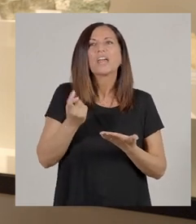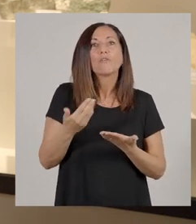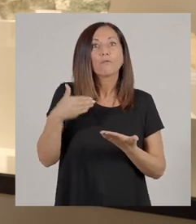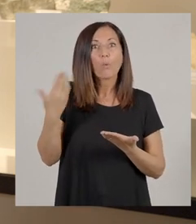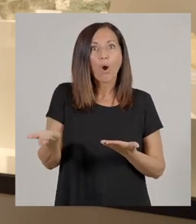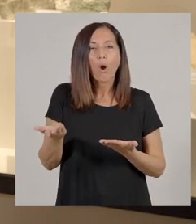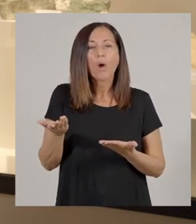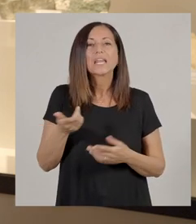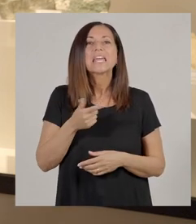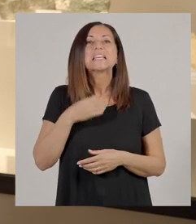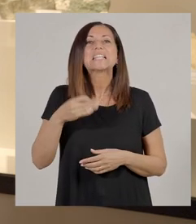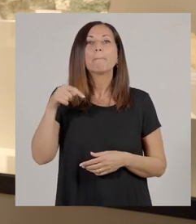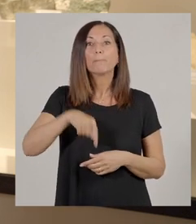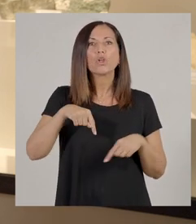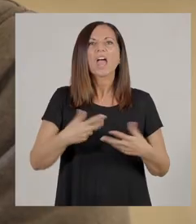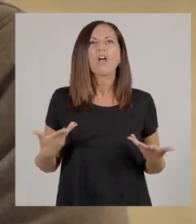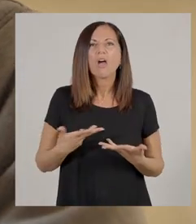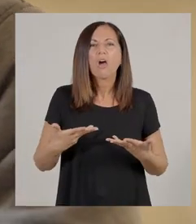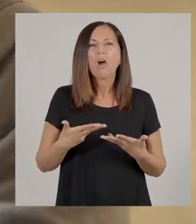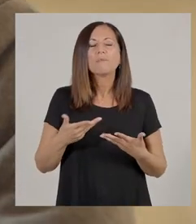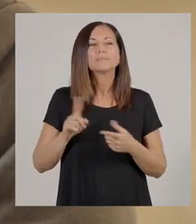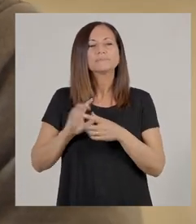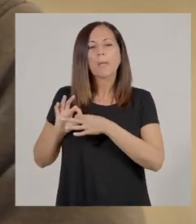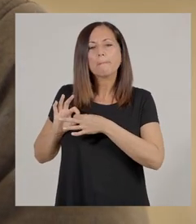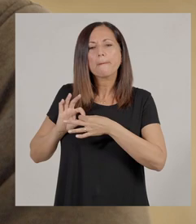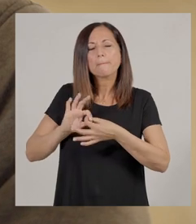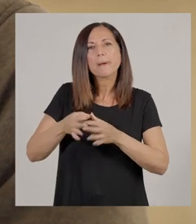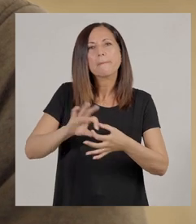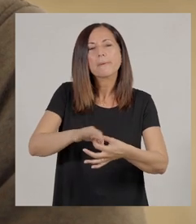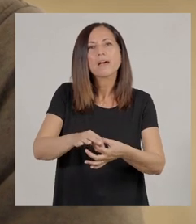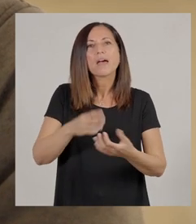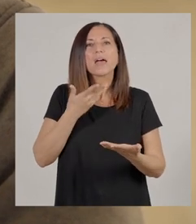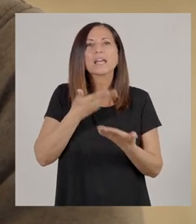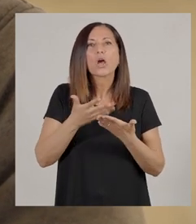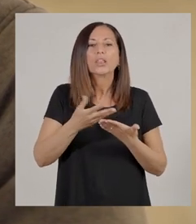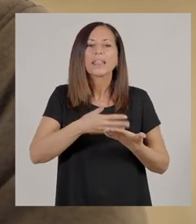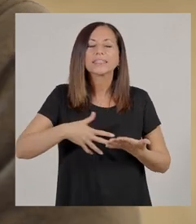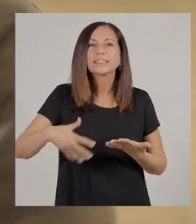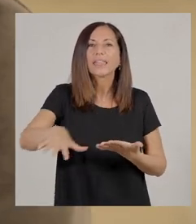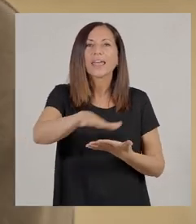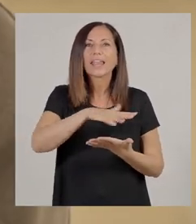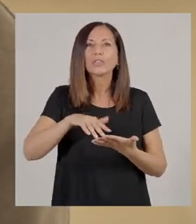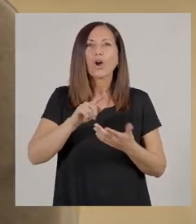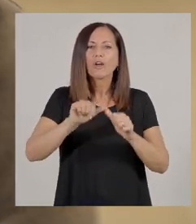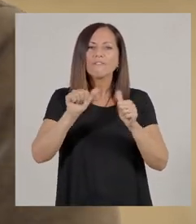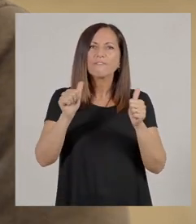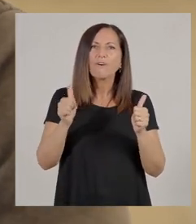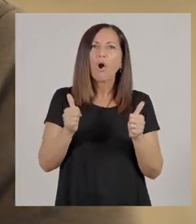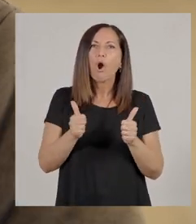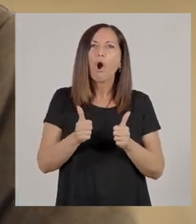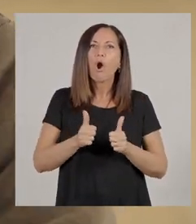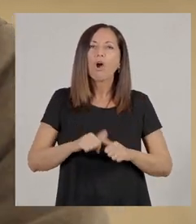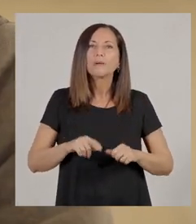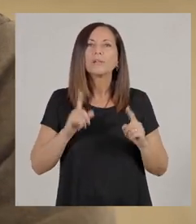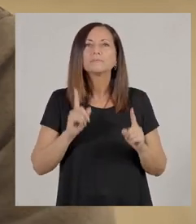vengono da fuori, quello che è a Sempronianano. Un proseguimento tramite i minerali, raccontare il territorio anche sotto altre forme,